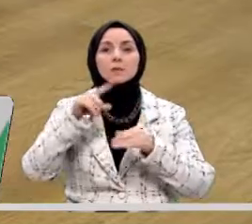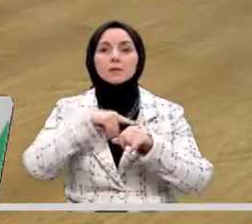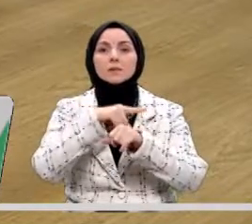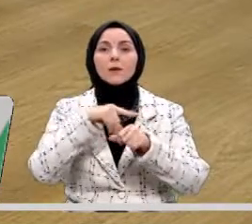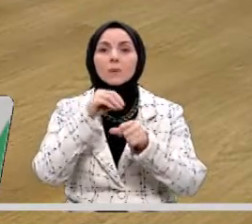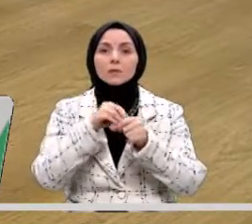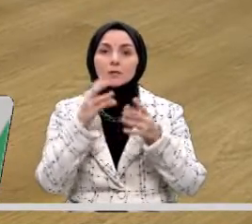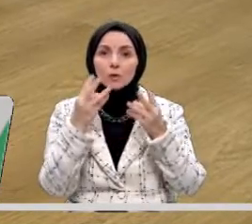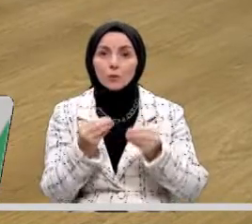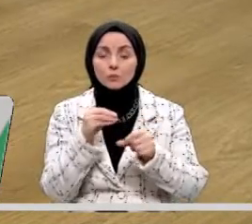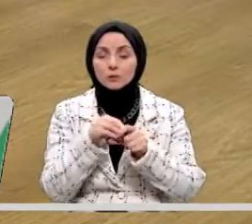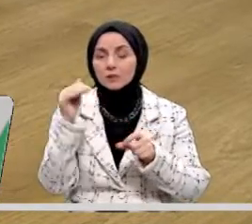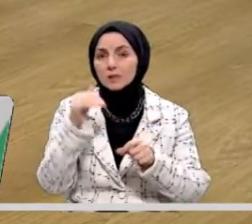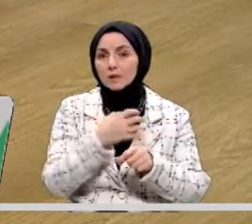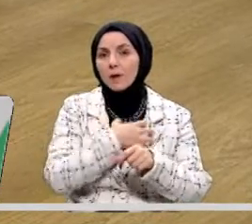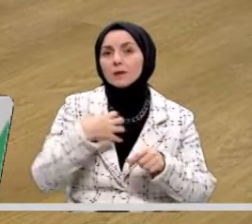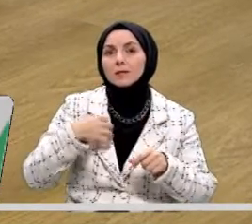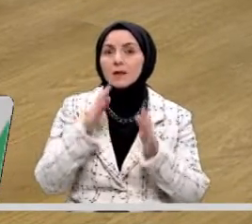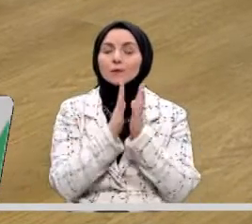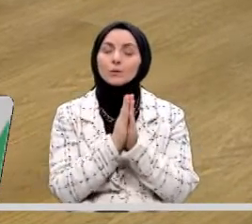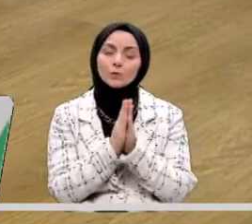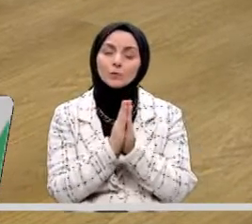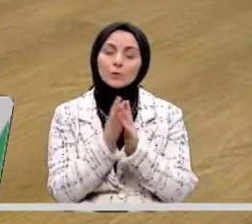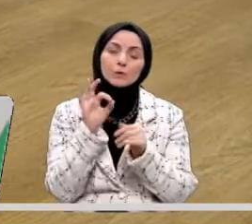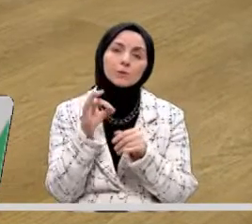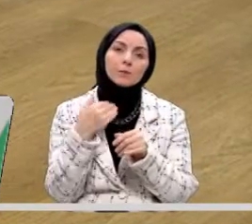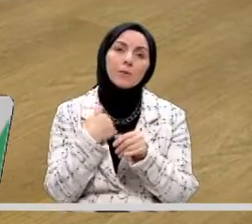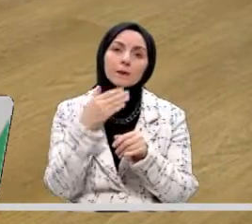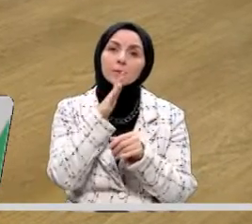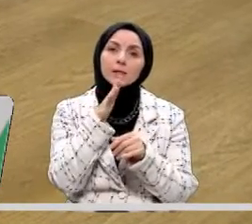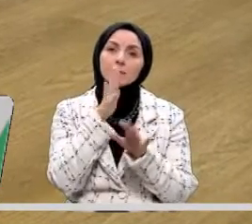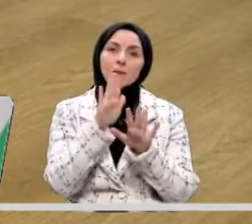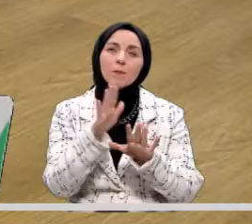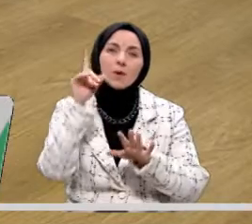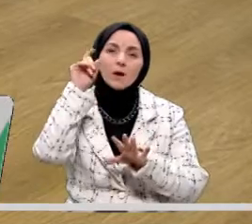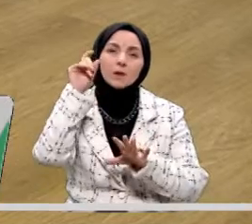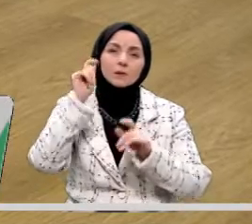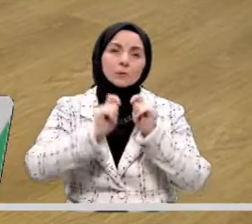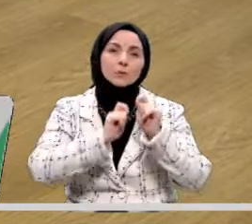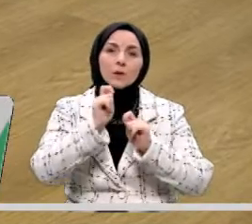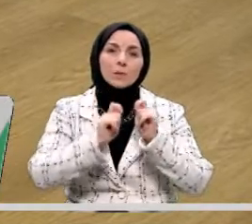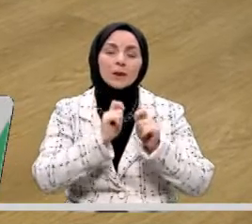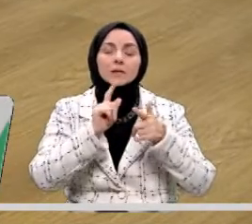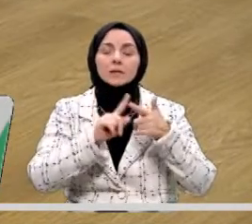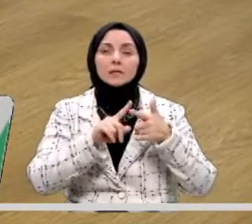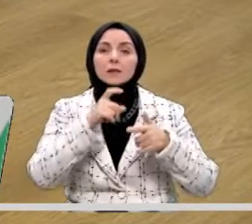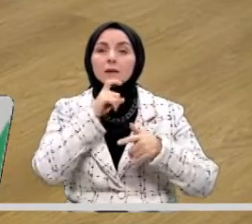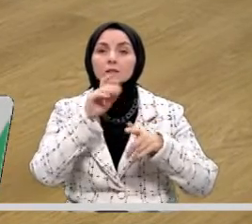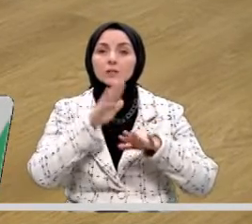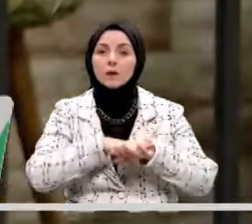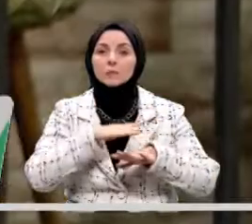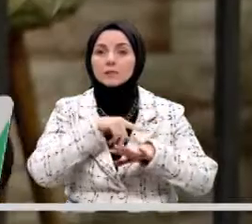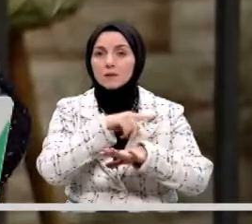gelip anneden özür diliyor şimdi bir ben bilirim ama aklı kullanmayan iki yanlış yaptığı zaman suçluluk